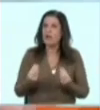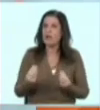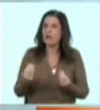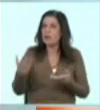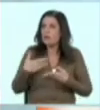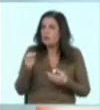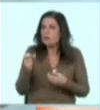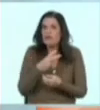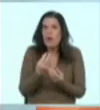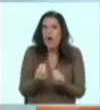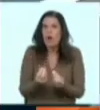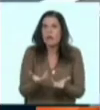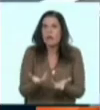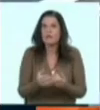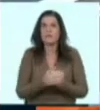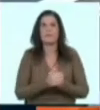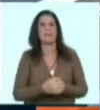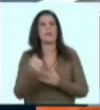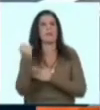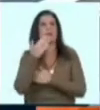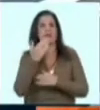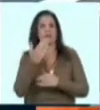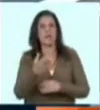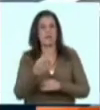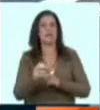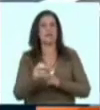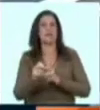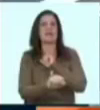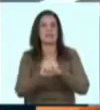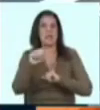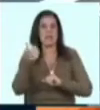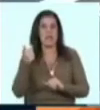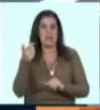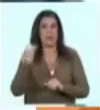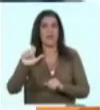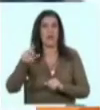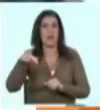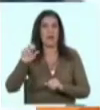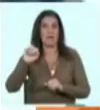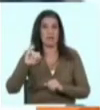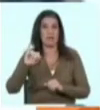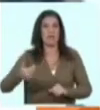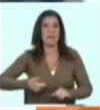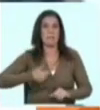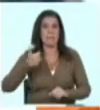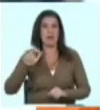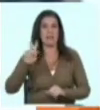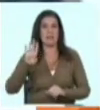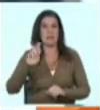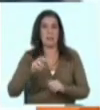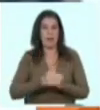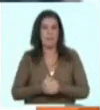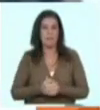גיבור ישראל, סגן אלוף אלפסי, מג"ד צבר בגבעתי, חוטף ערימות של רפש ברשתות החברתיות, לא בגללכם,